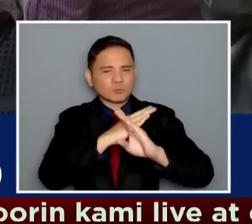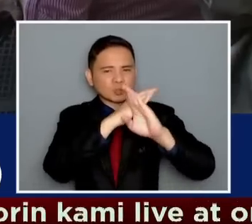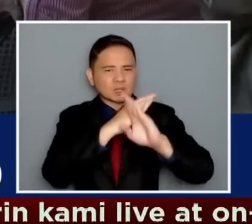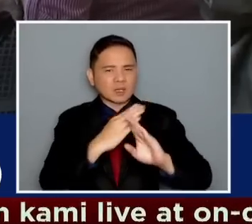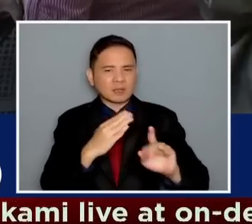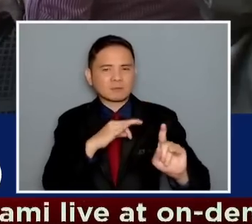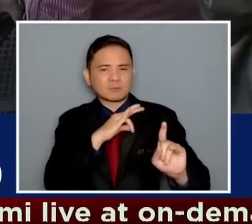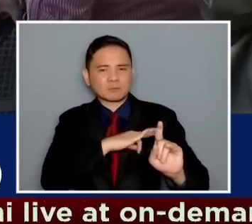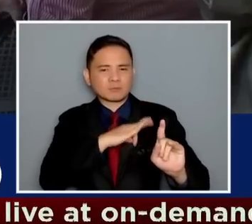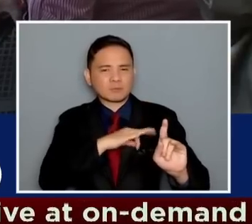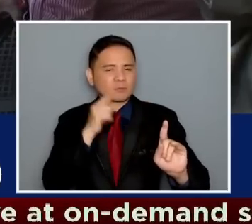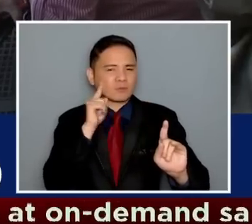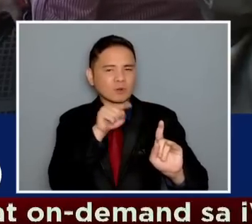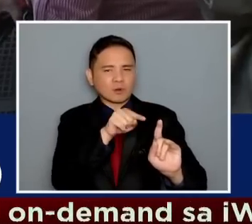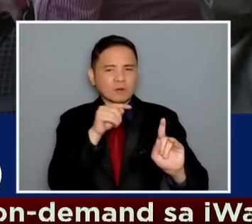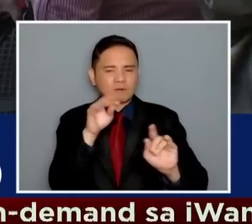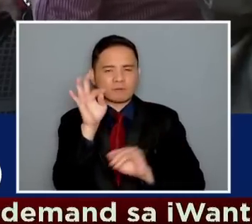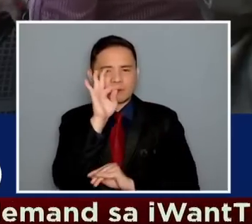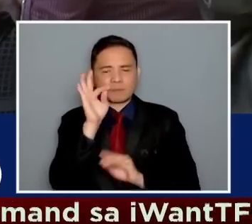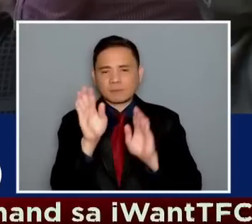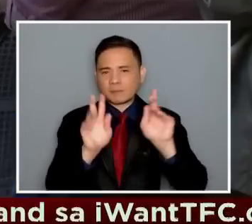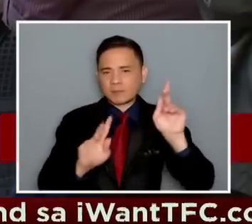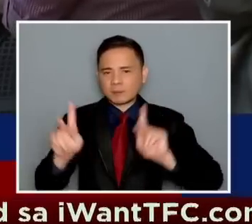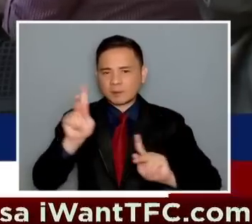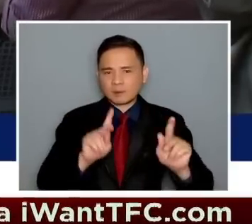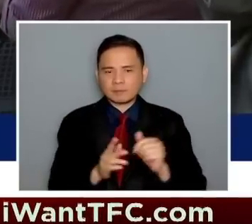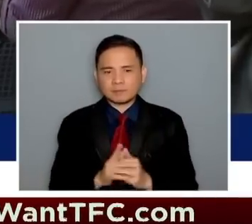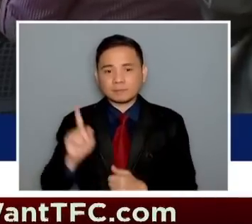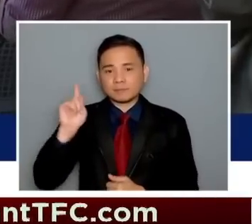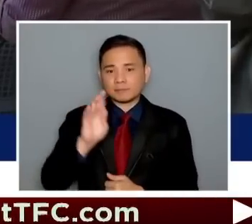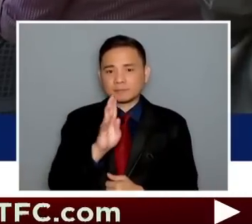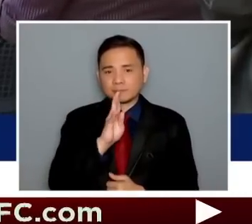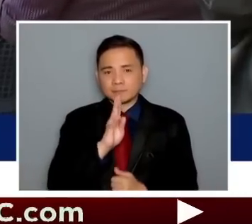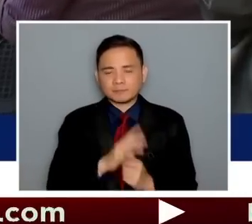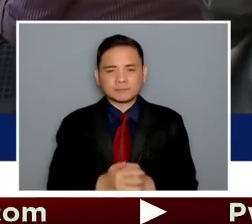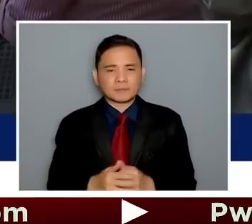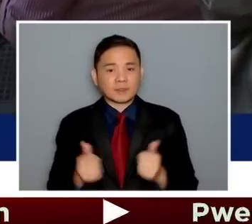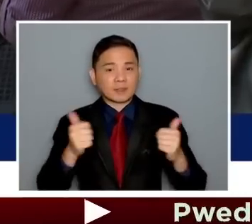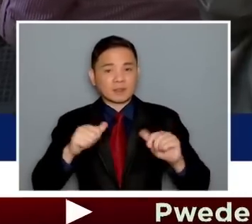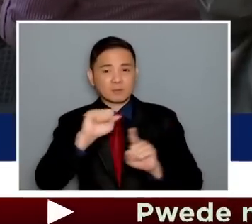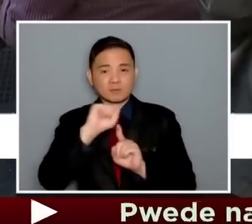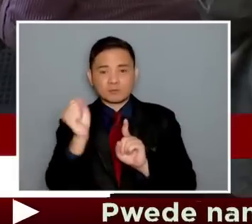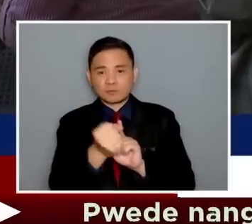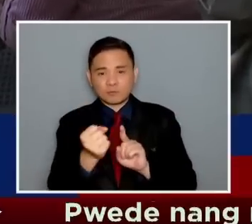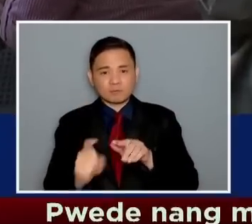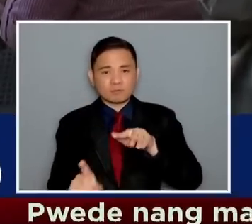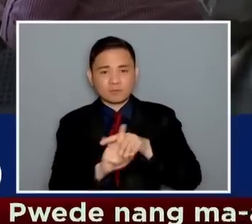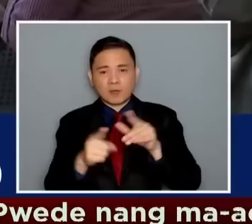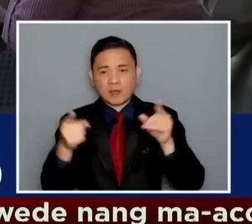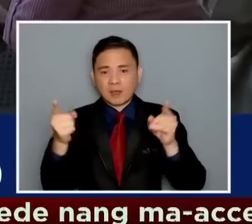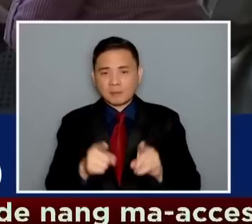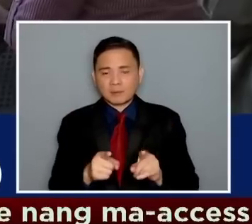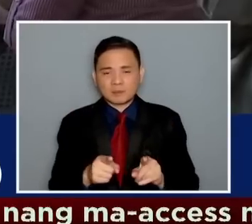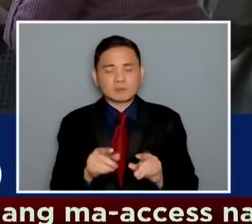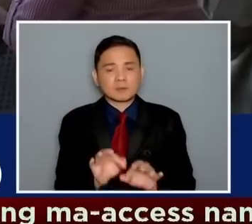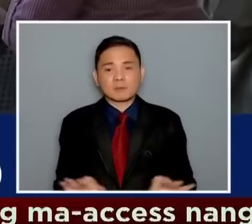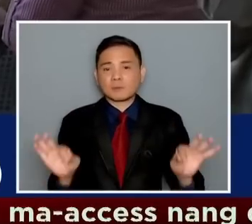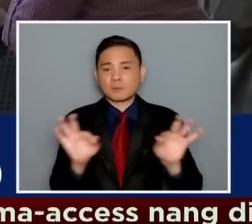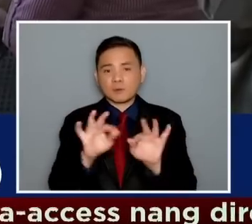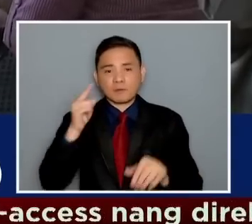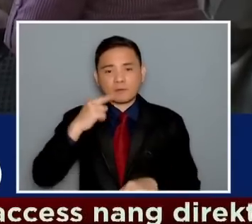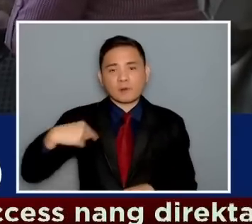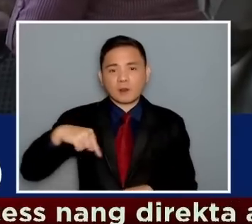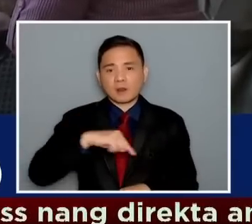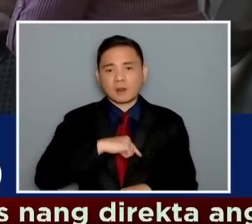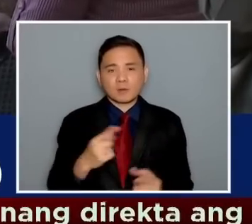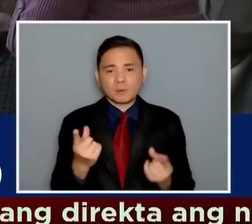any constitutional reform process, may kahit anumang scenario na pwedeng mag-emerge, ang mahalaga para sa amin ay